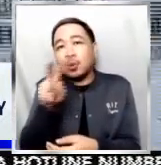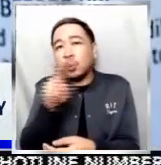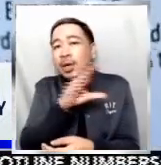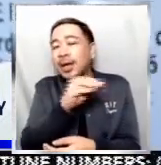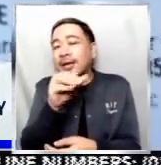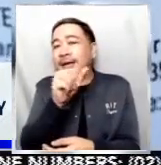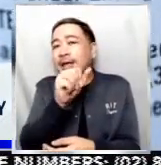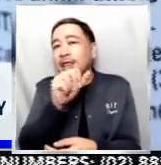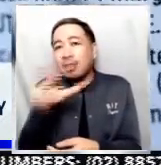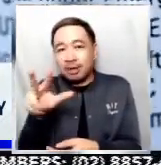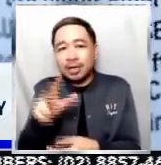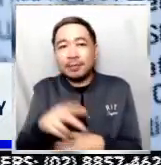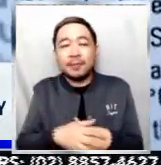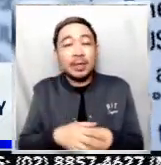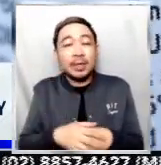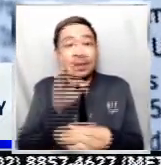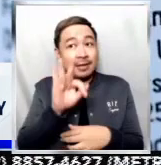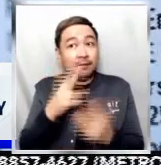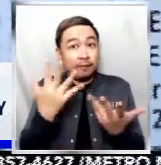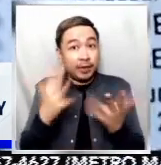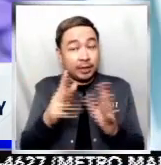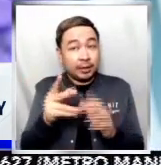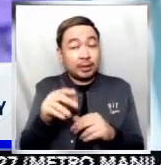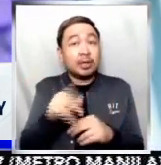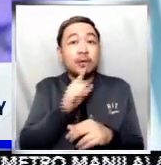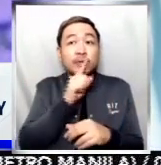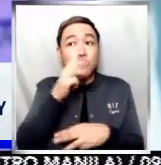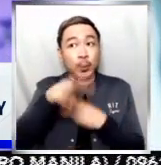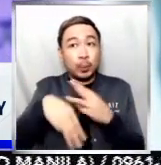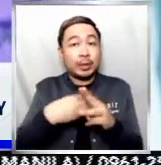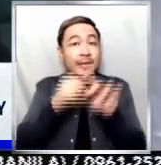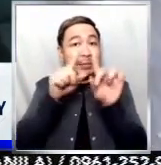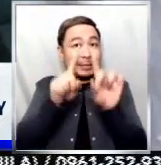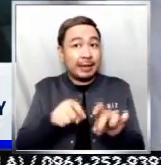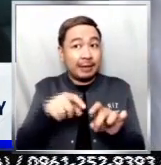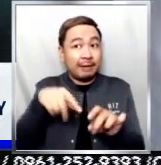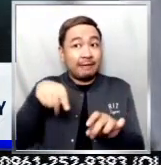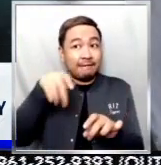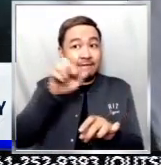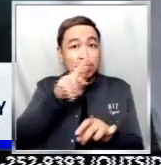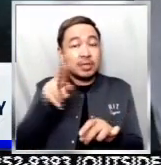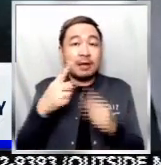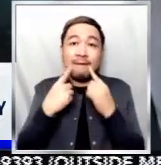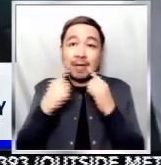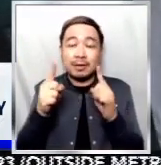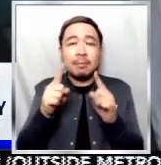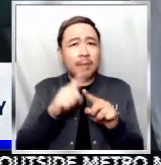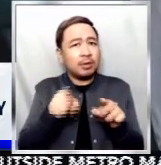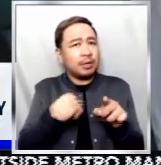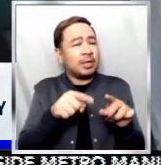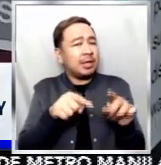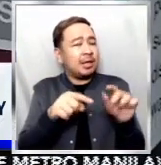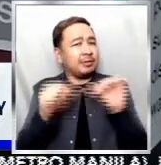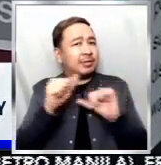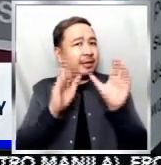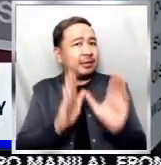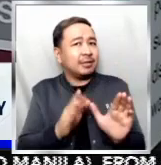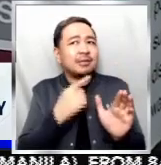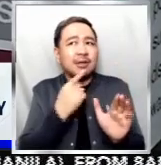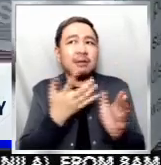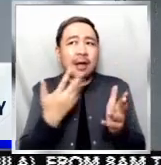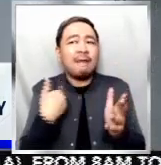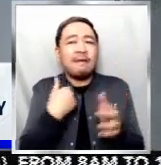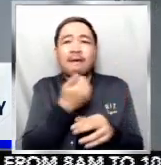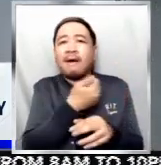comorbidity. Kung ipinakita ng real-world trial ng Pfizer na epektibo ito, sabi ng mga eksperto, may ganito na rin mga pag-aaral sa iba pang mga